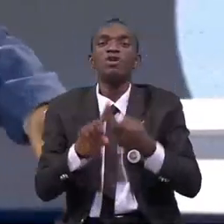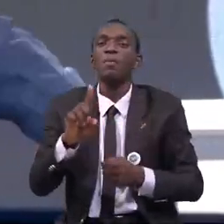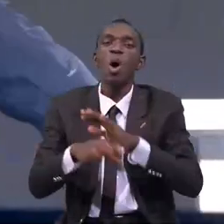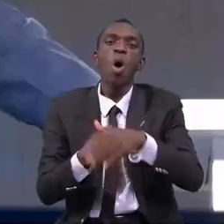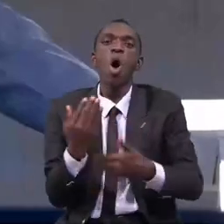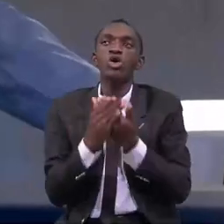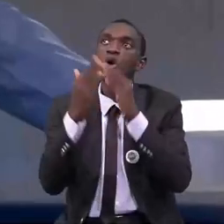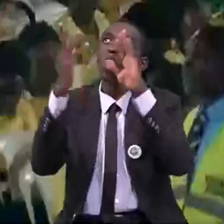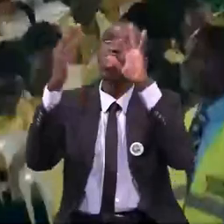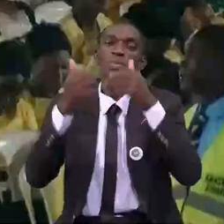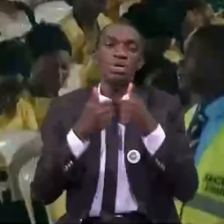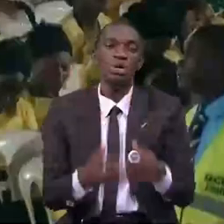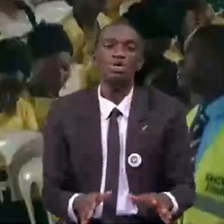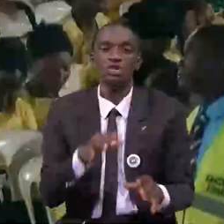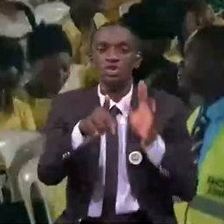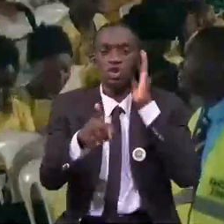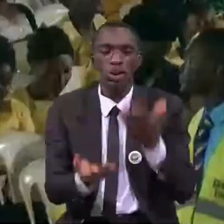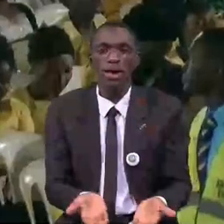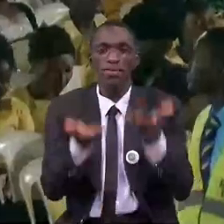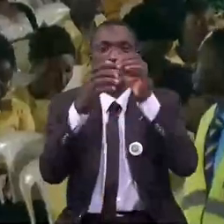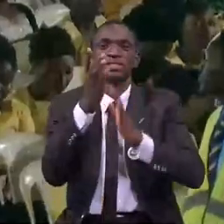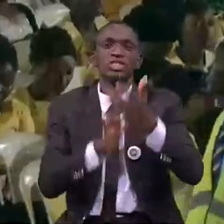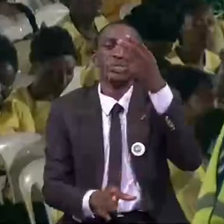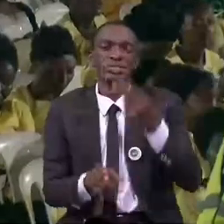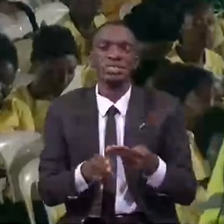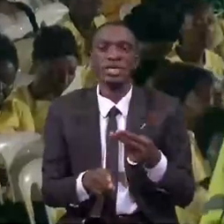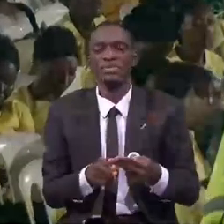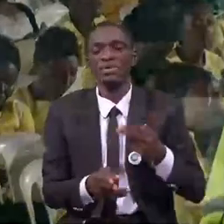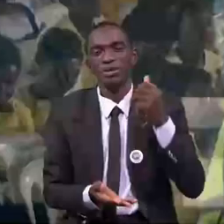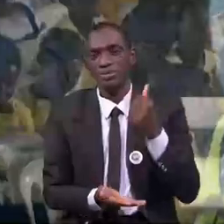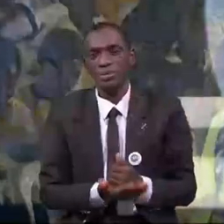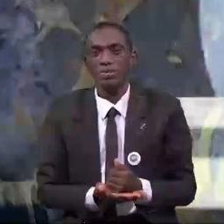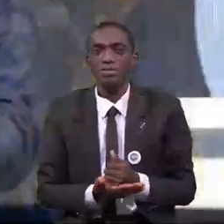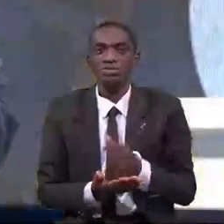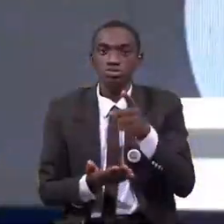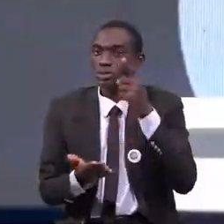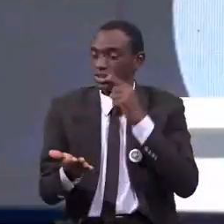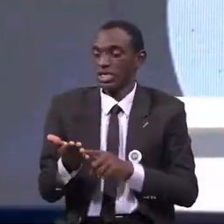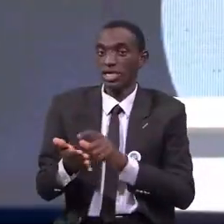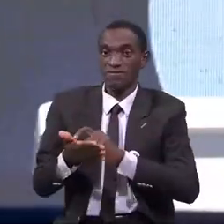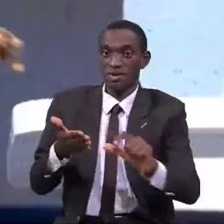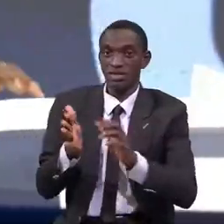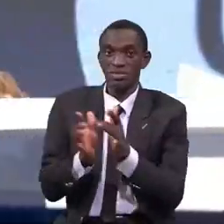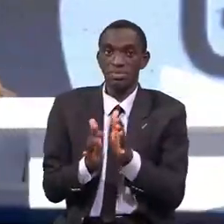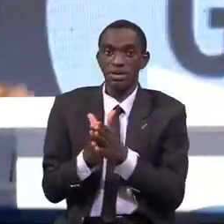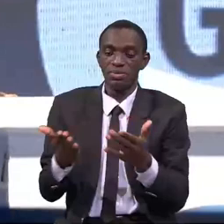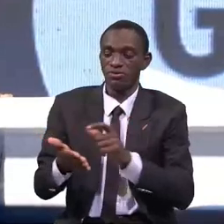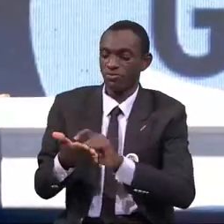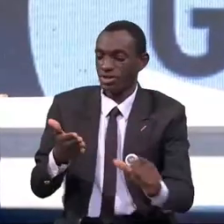lever de tout espoir perdu vous allez vous lever le verset